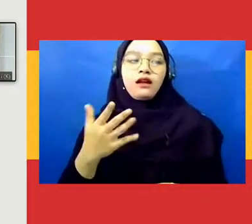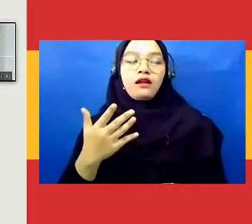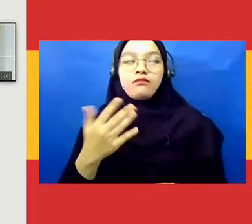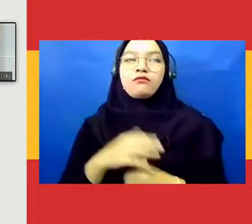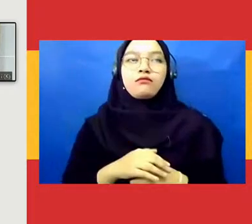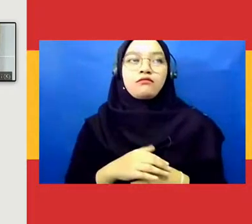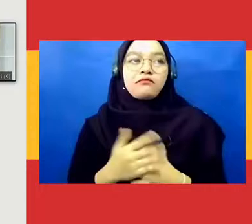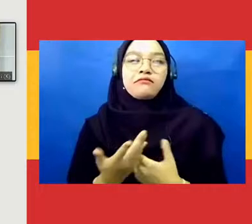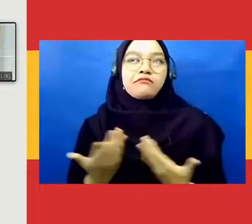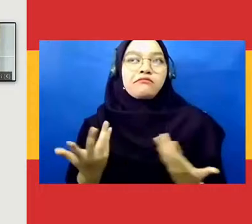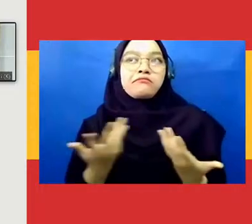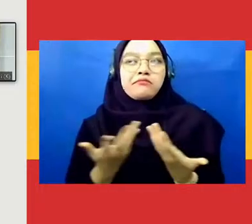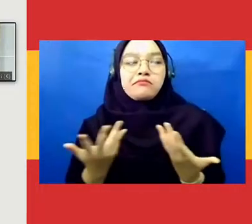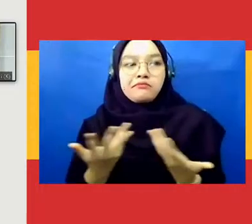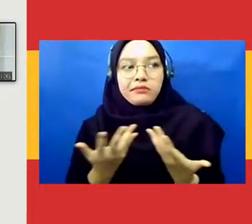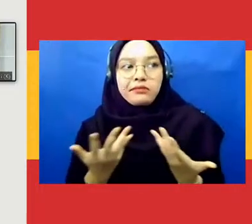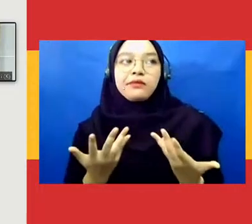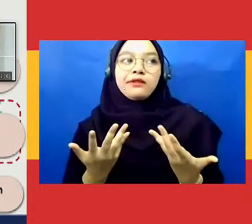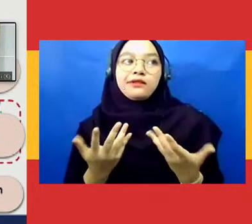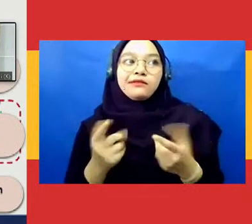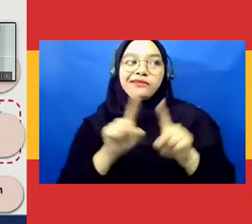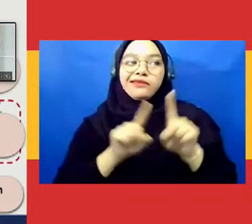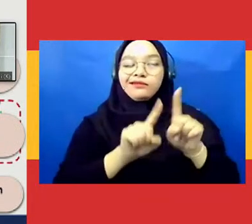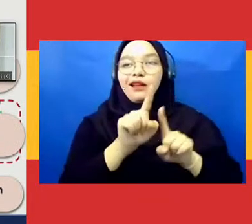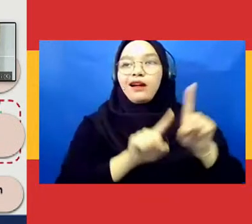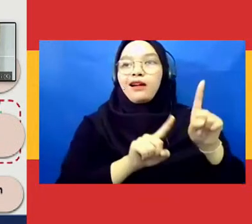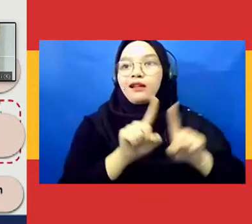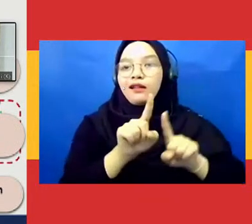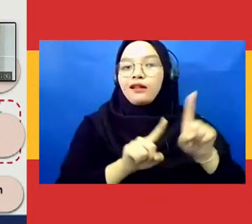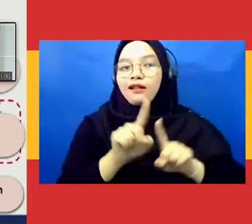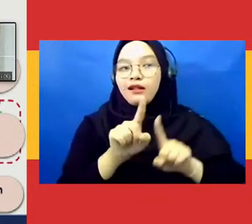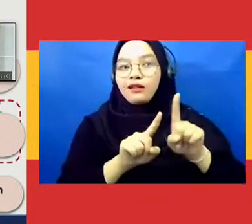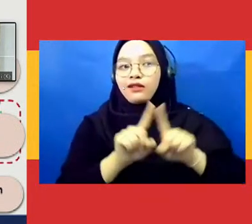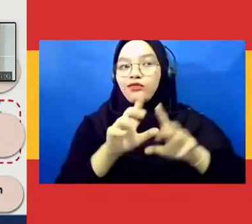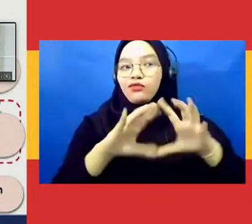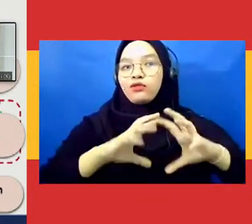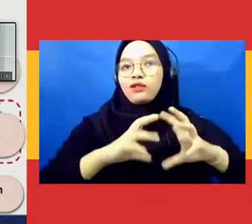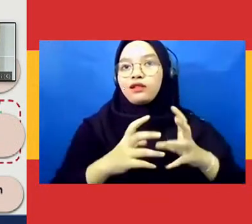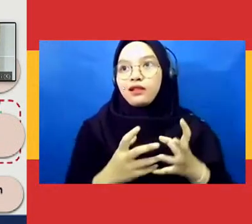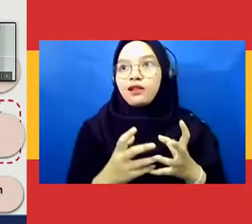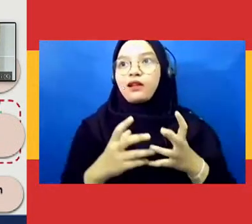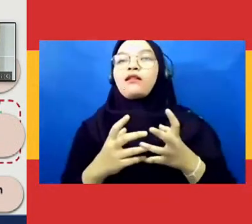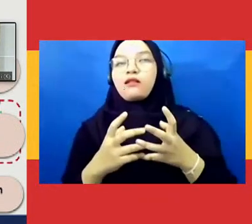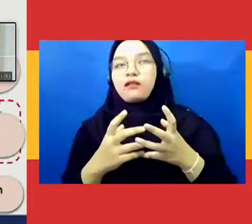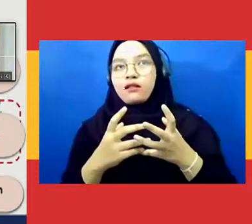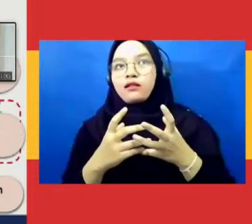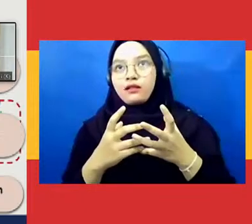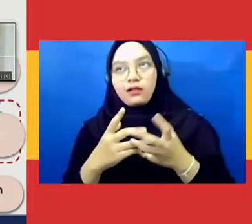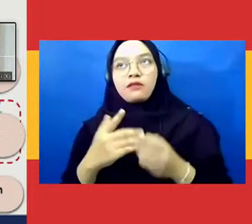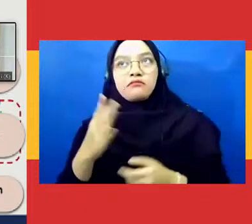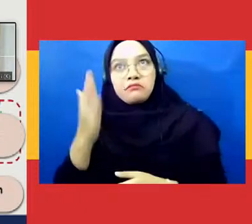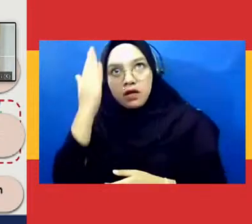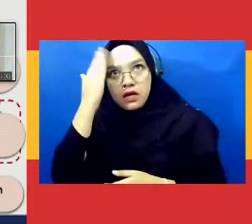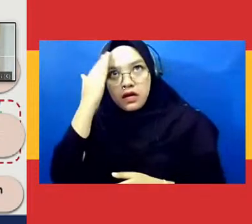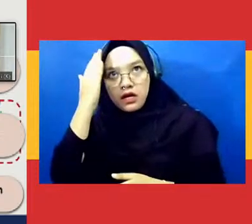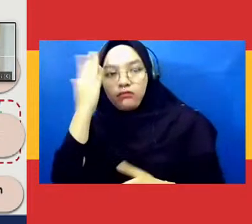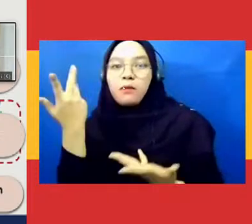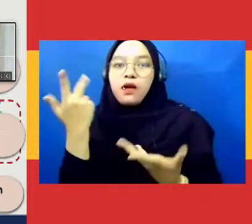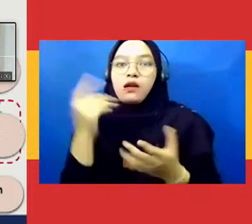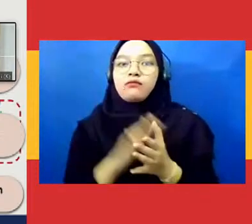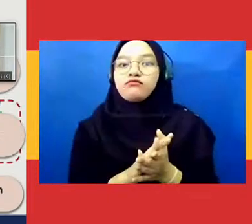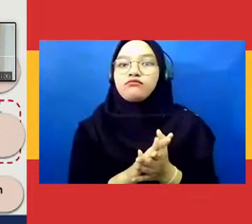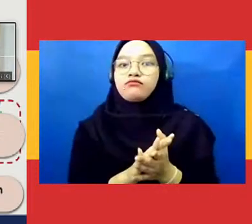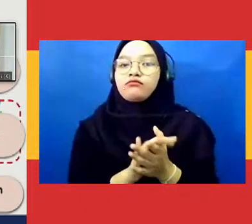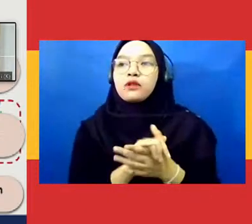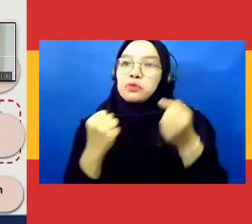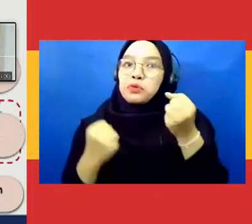bagaimana bersaing secara di dunia, secara global, dan menjunjung nilai-nilai